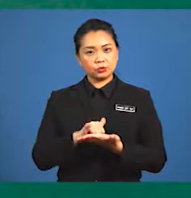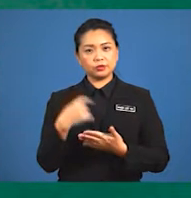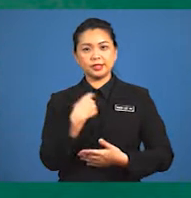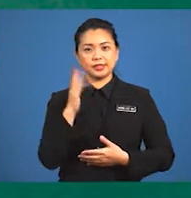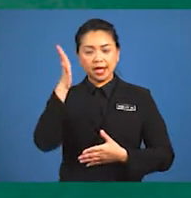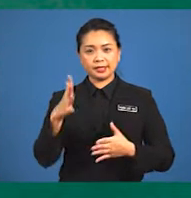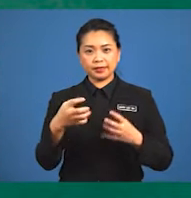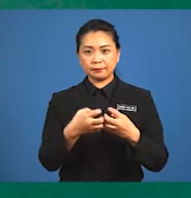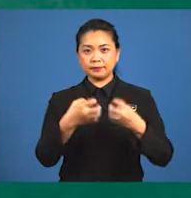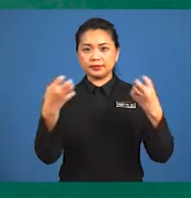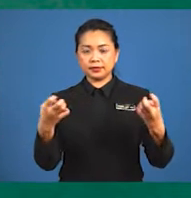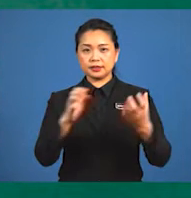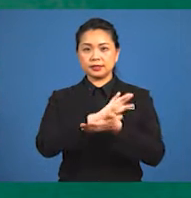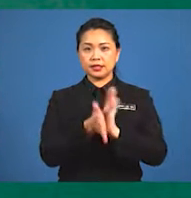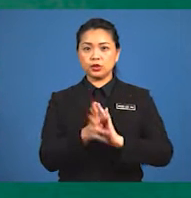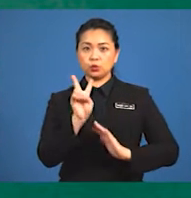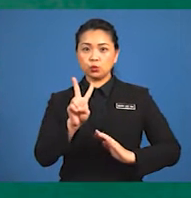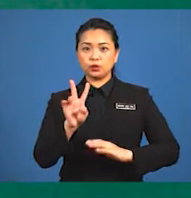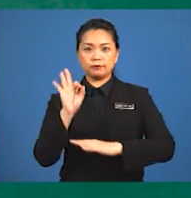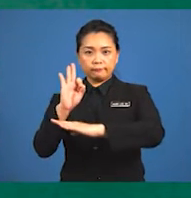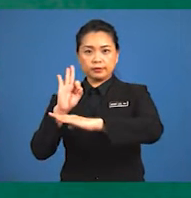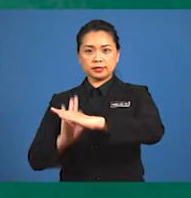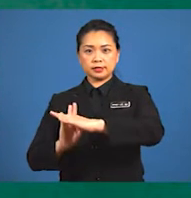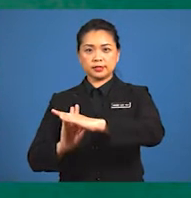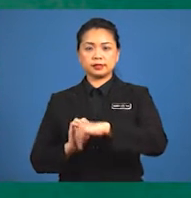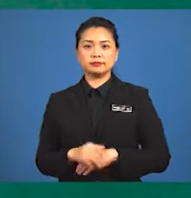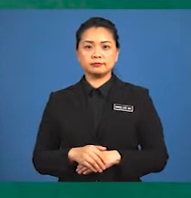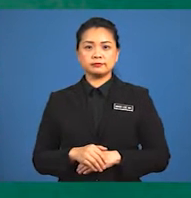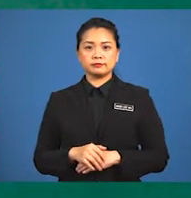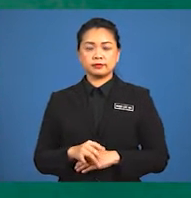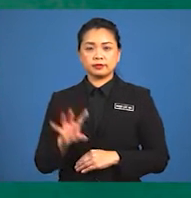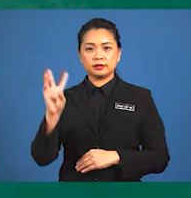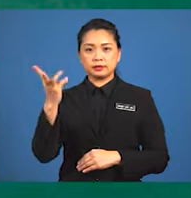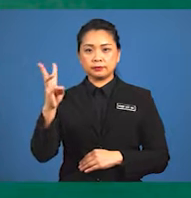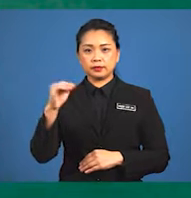Seterusnya, kita akan pisahkan menjadi dua pecahan, iaitu